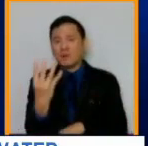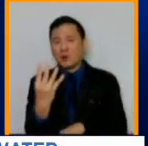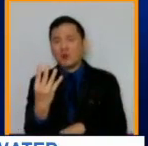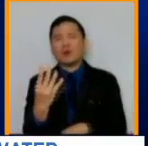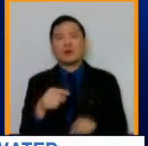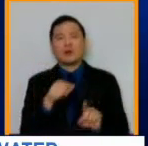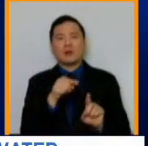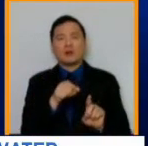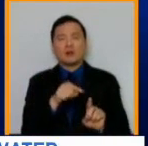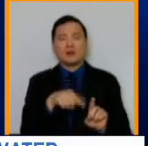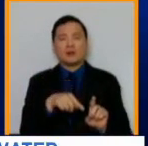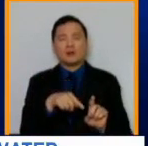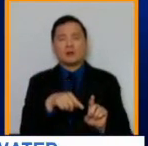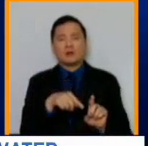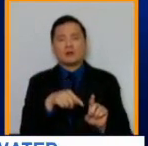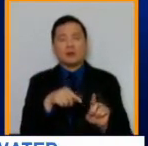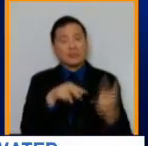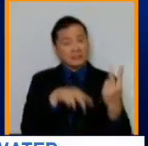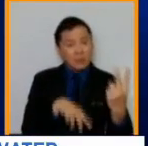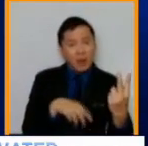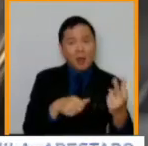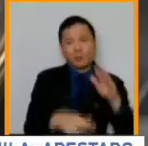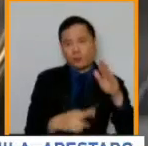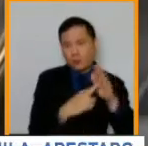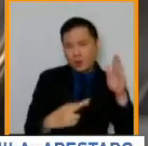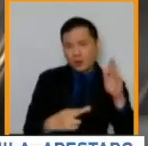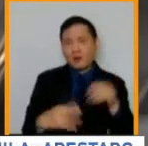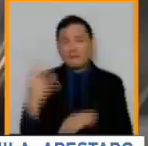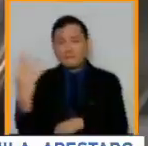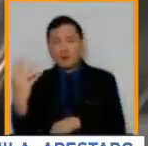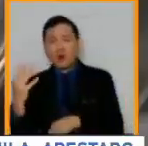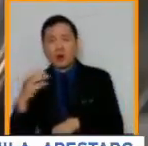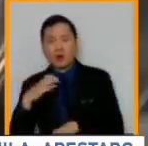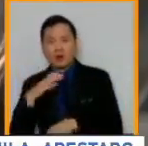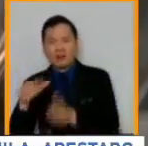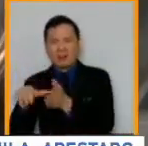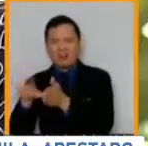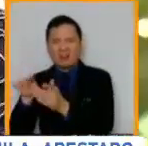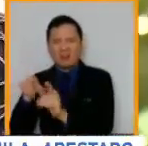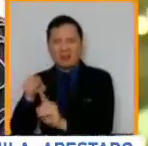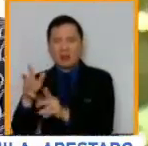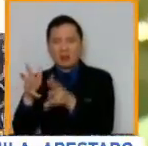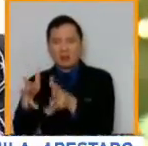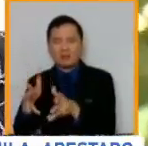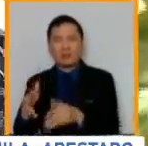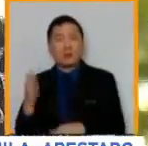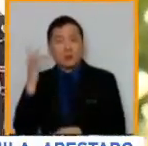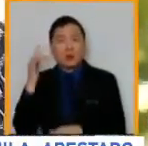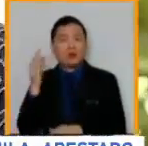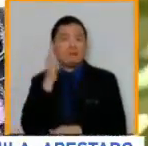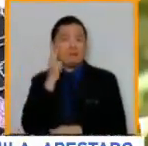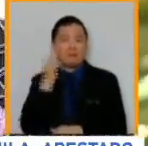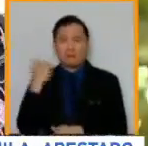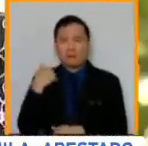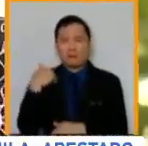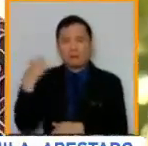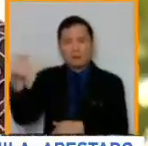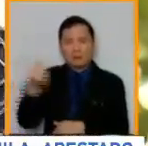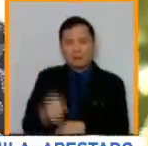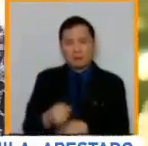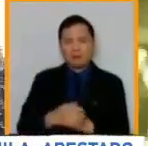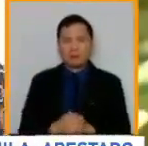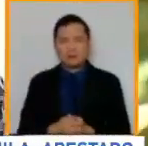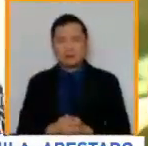pang napipiling kapalit si Pangulong Duterte. Paniwala ni Guanzon, dahil sa retirement at pagbabago sa posisyon na ilang